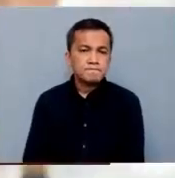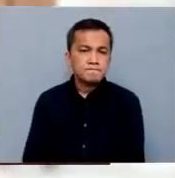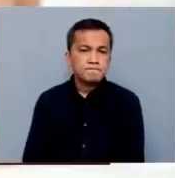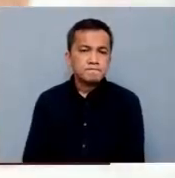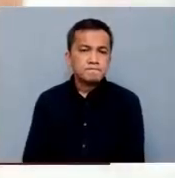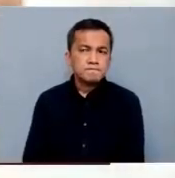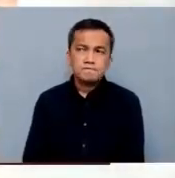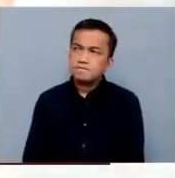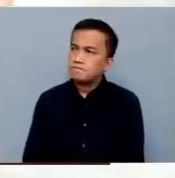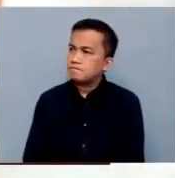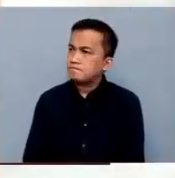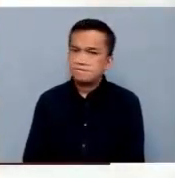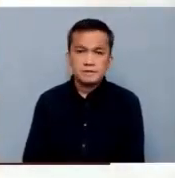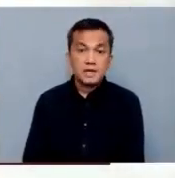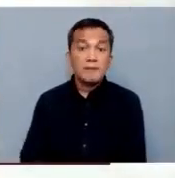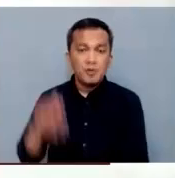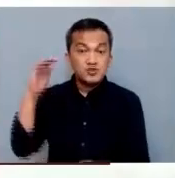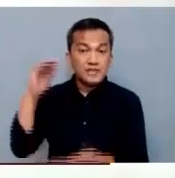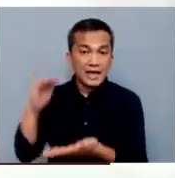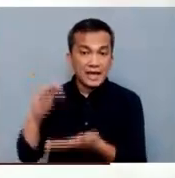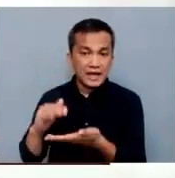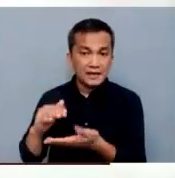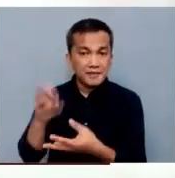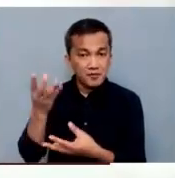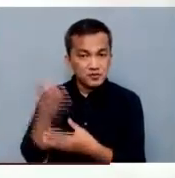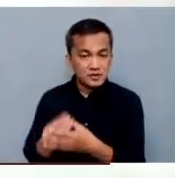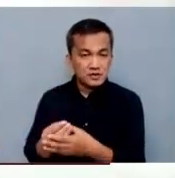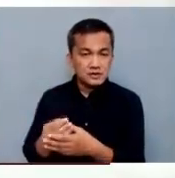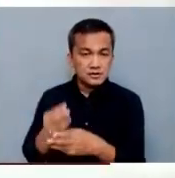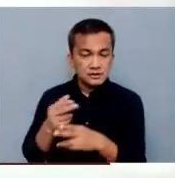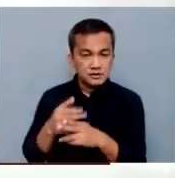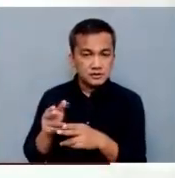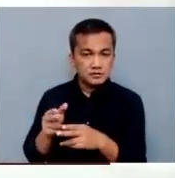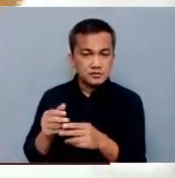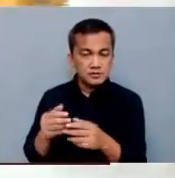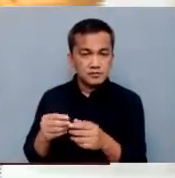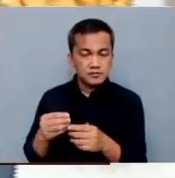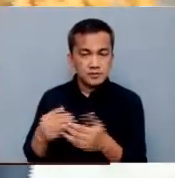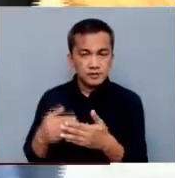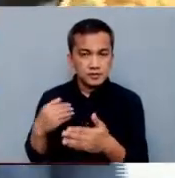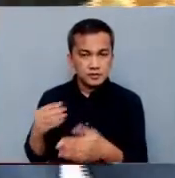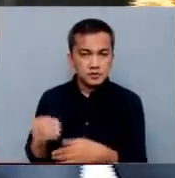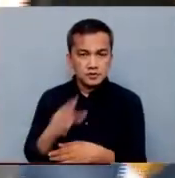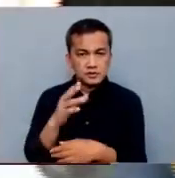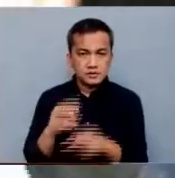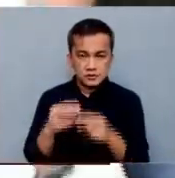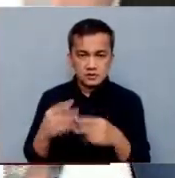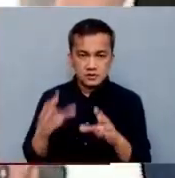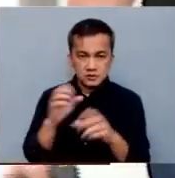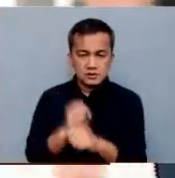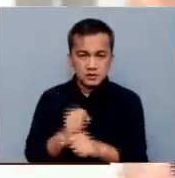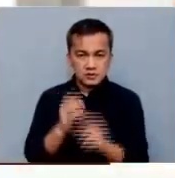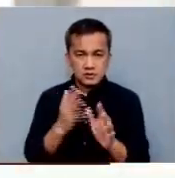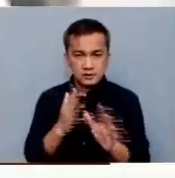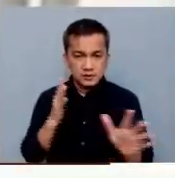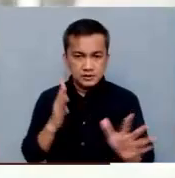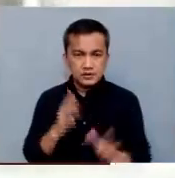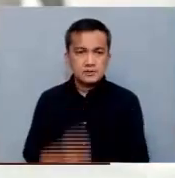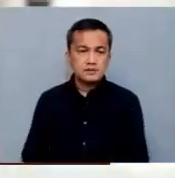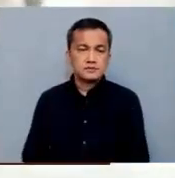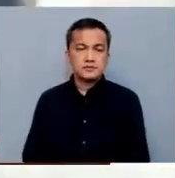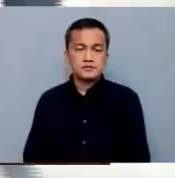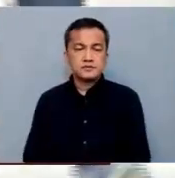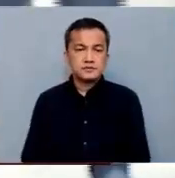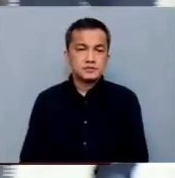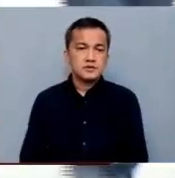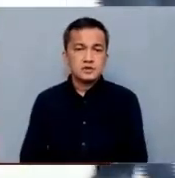Actually, Bok, paubos na, no? Mga ilang minuto lang bago tayo umere ngayon, natapos na yung pila ng mga regular